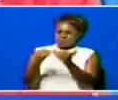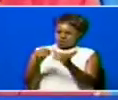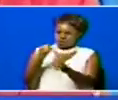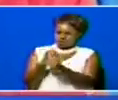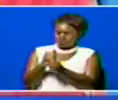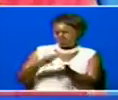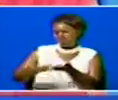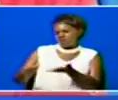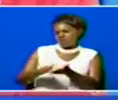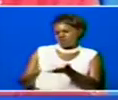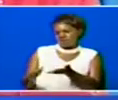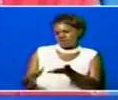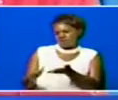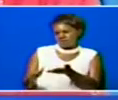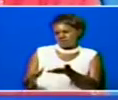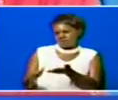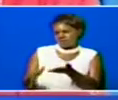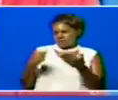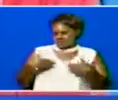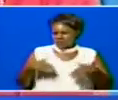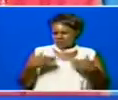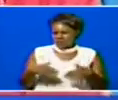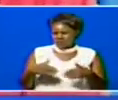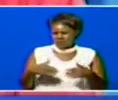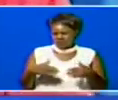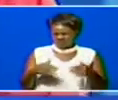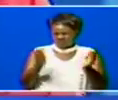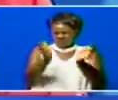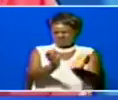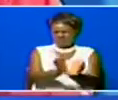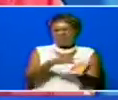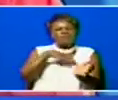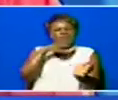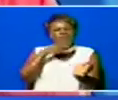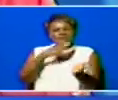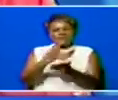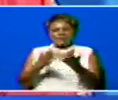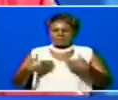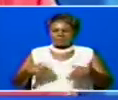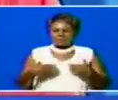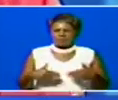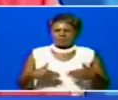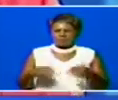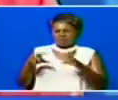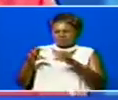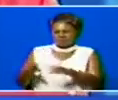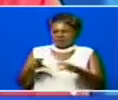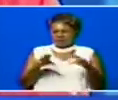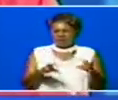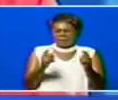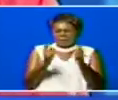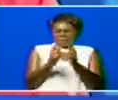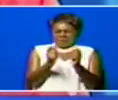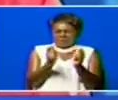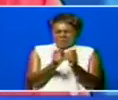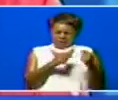hiyo asamehewe. Asamehewe tu. Because wale wanasema ni kifungo cha kifo, kuna mtu amekuwa ametendea unyama sana, so ile bitterness iko